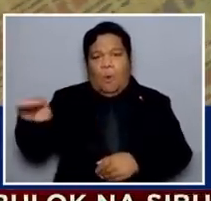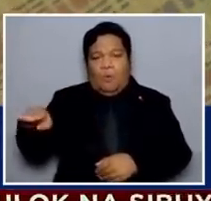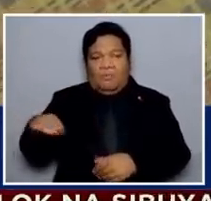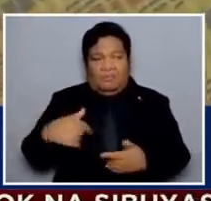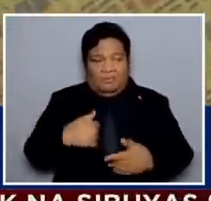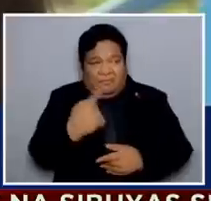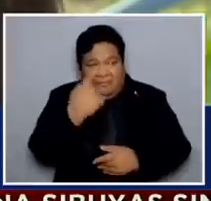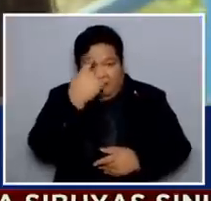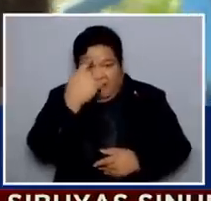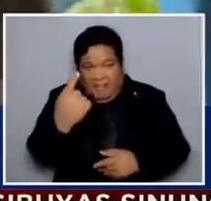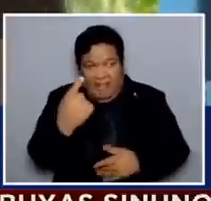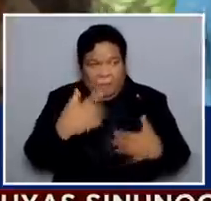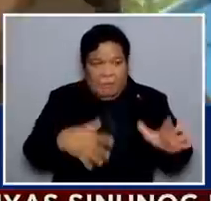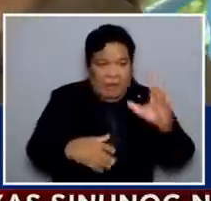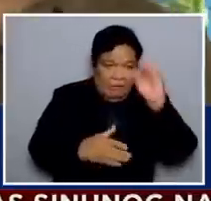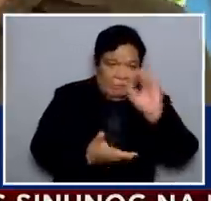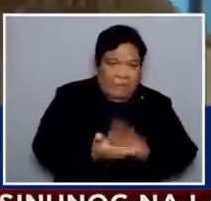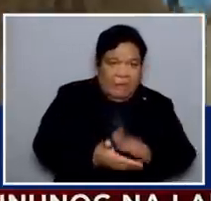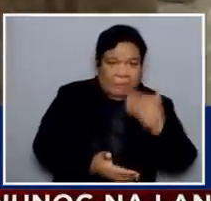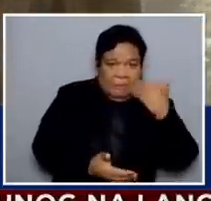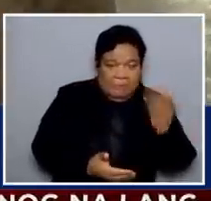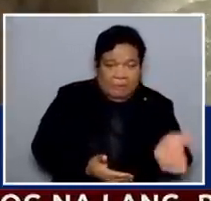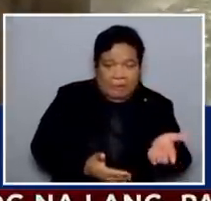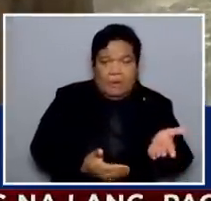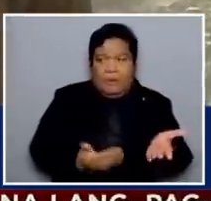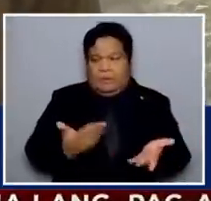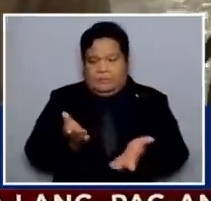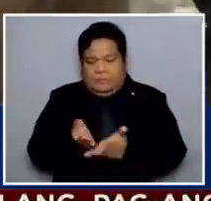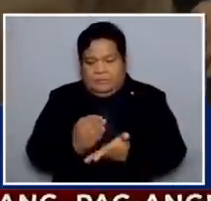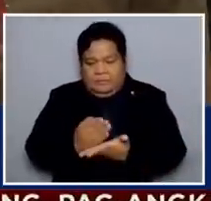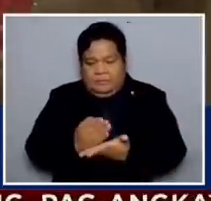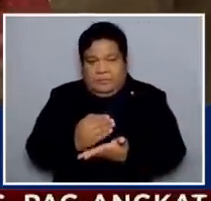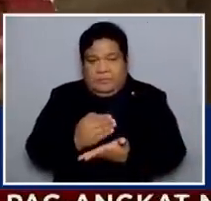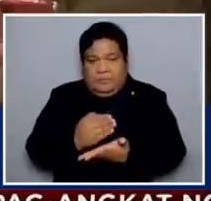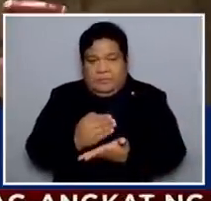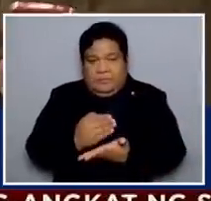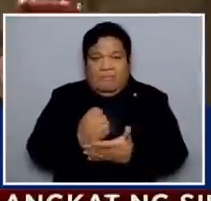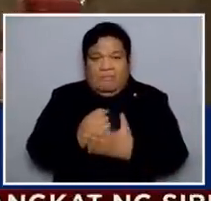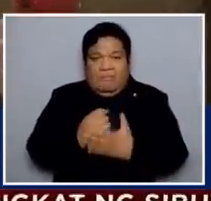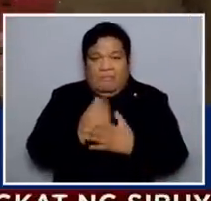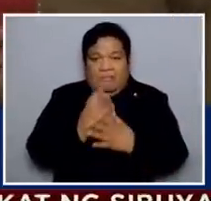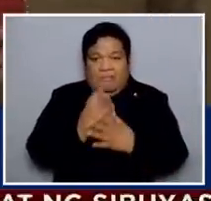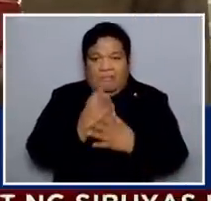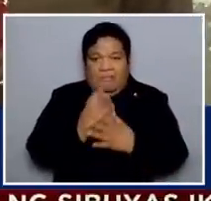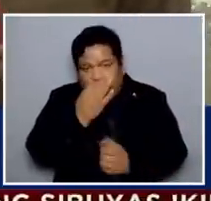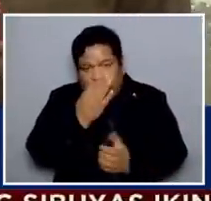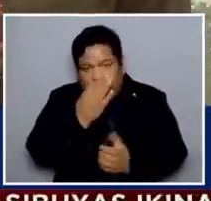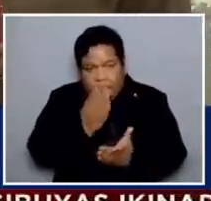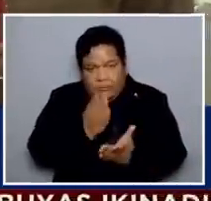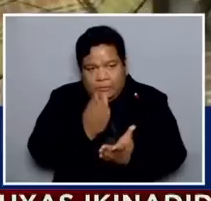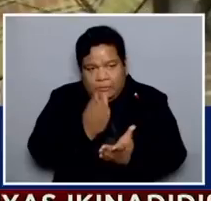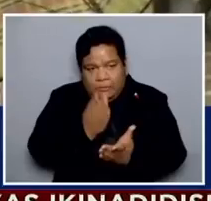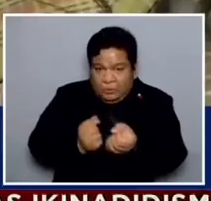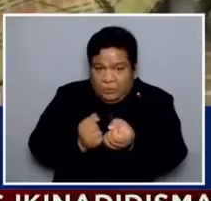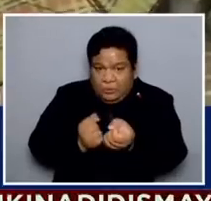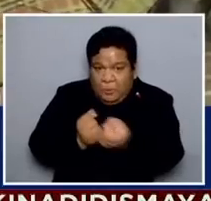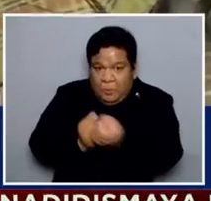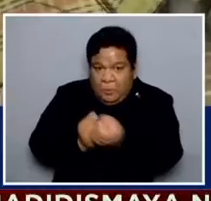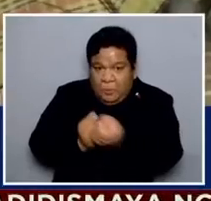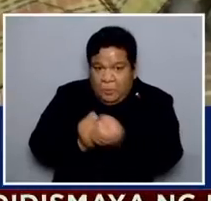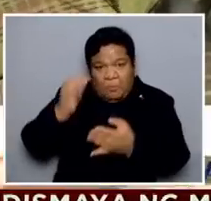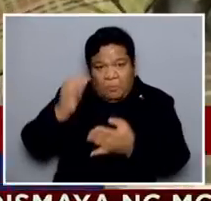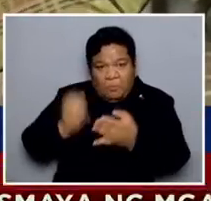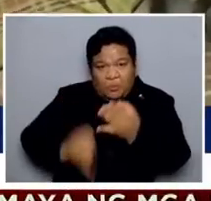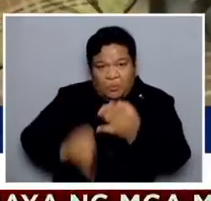kanyang pagkasyahin ang minimum wage bilang cook, kaya hindi rin makapagkolehiyo ang kanyang bunso.